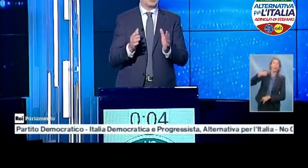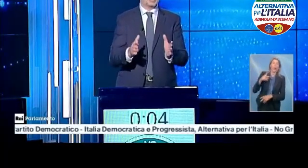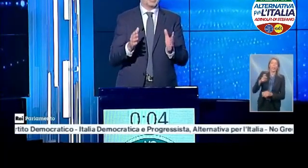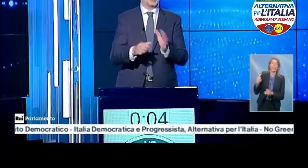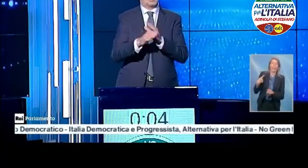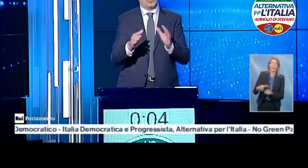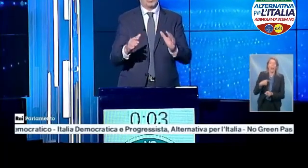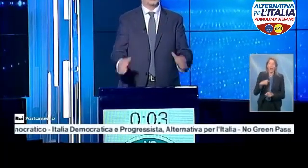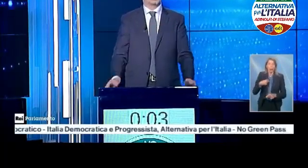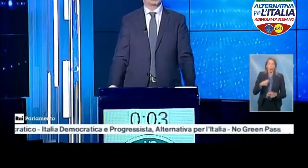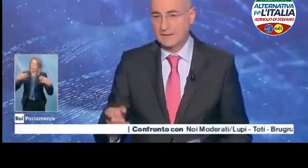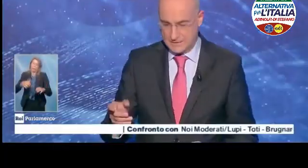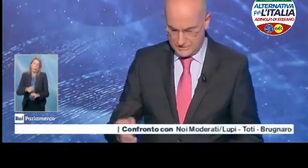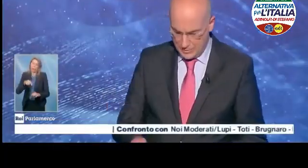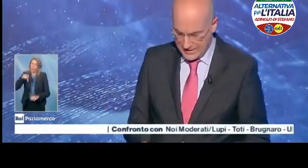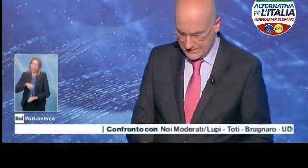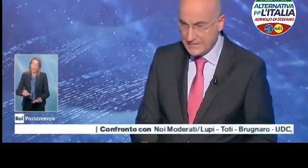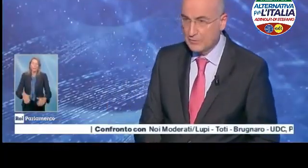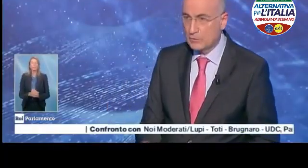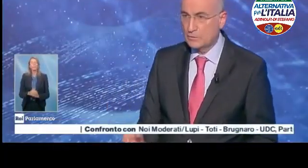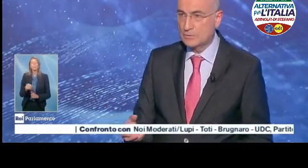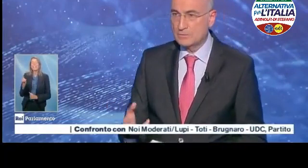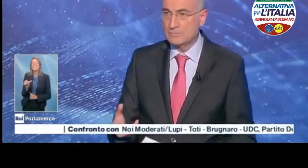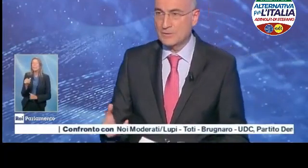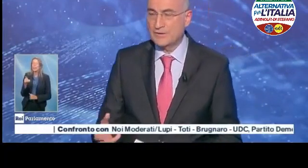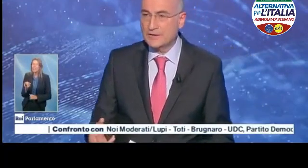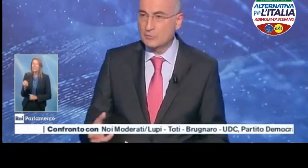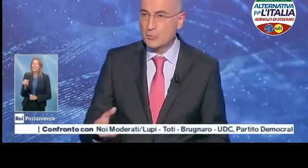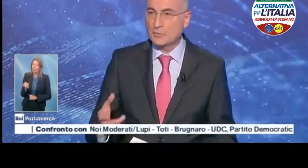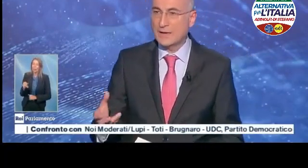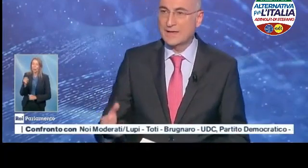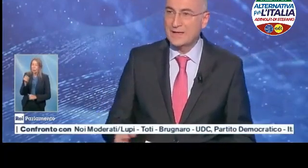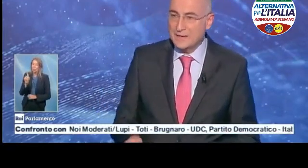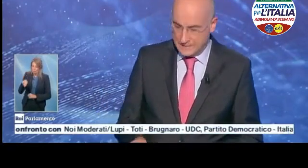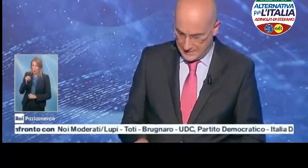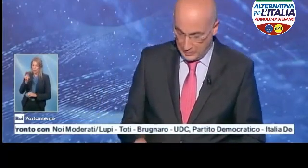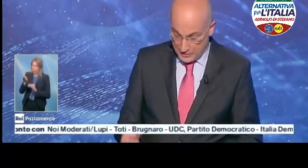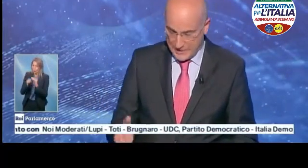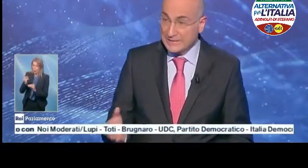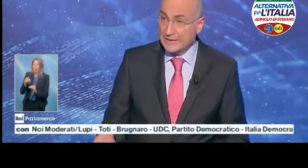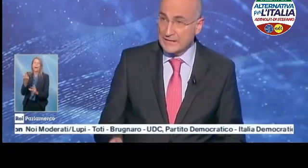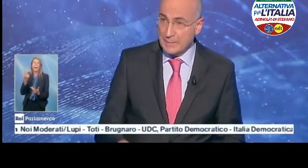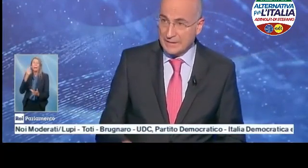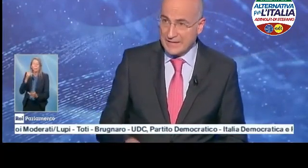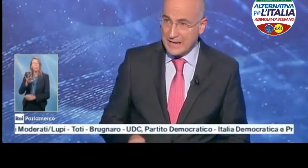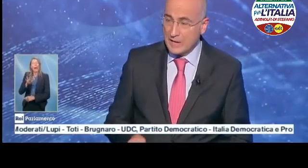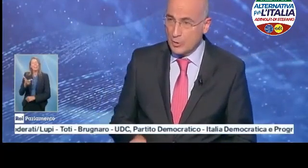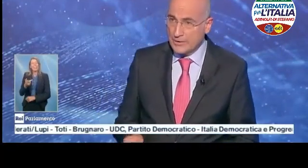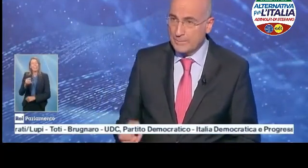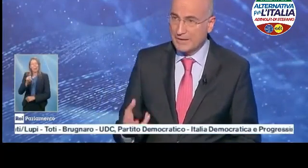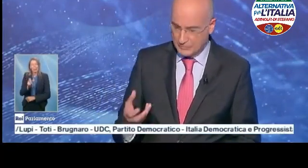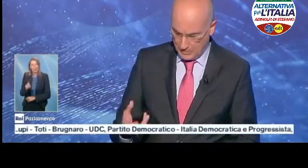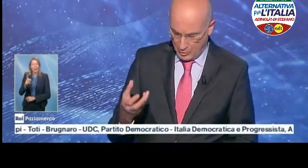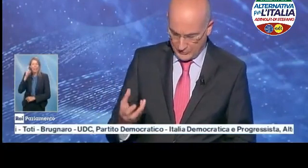sbattere, PNRR o no. Simone Di Stefano, vorrei sentire su questo anche l'opinione di Alternativa per l'Italia no